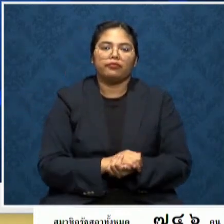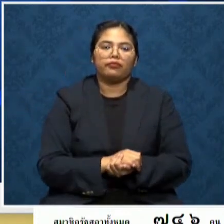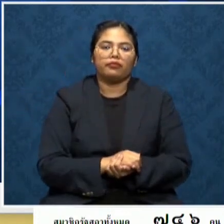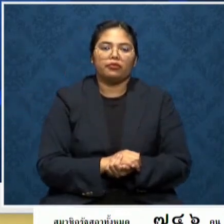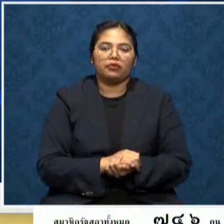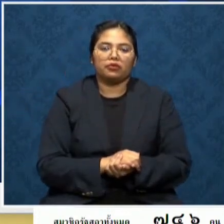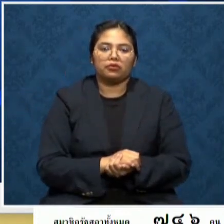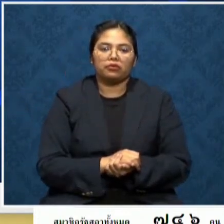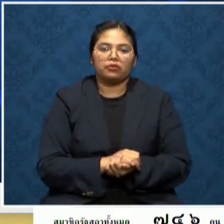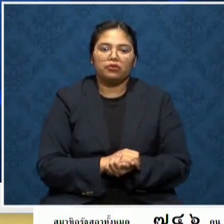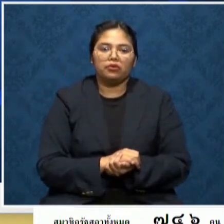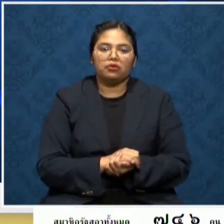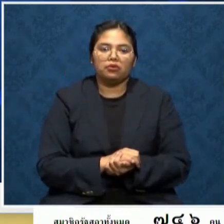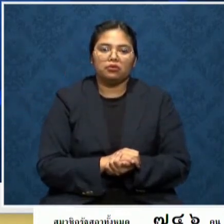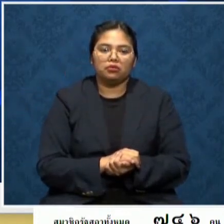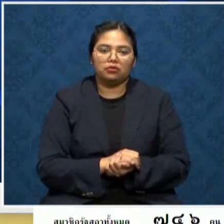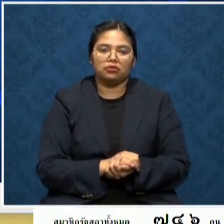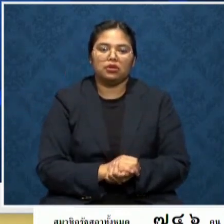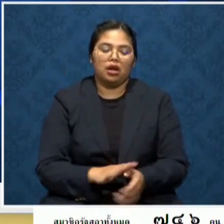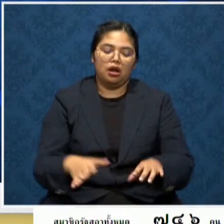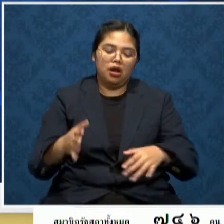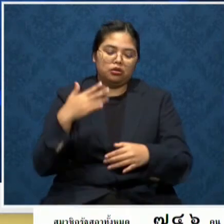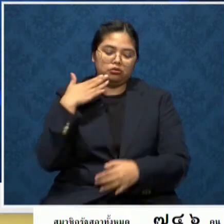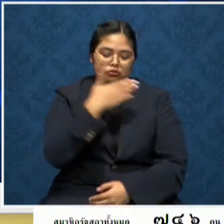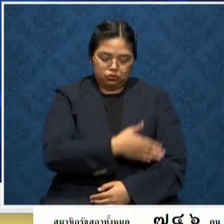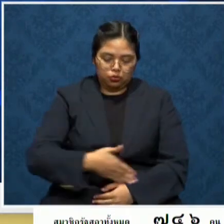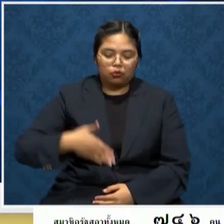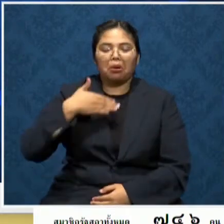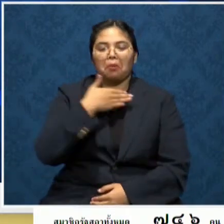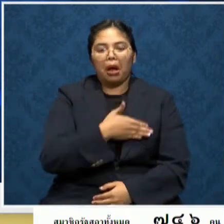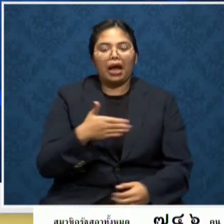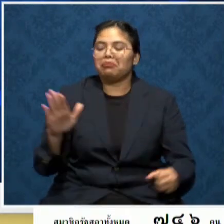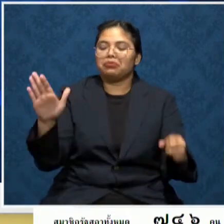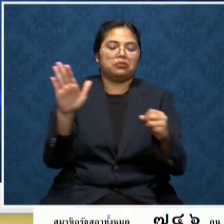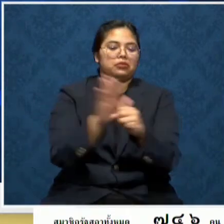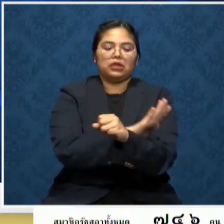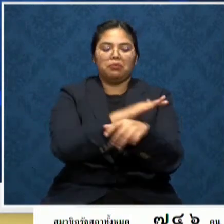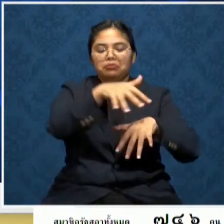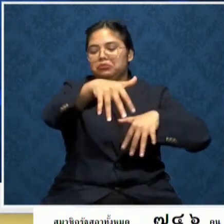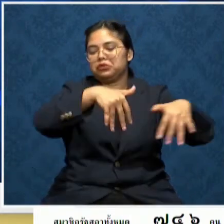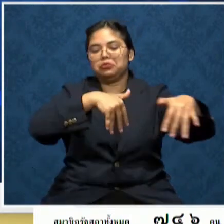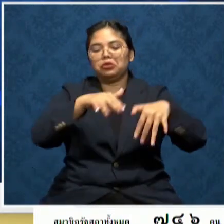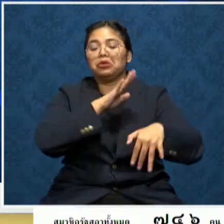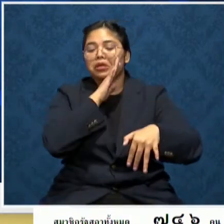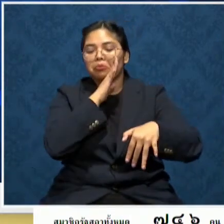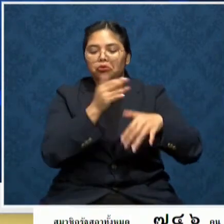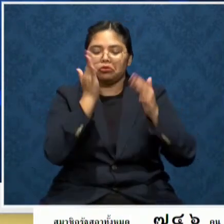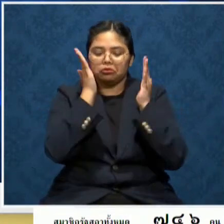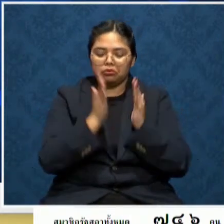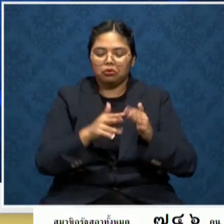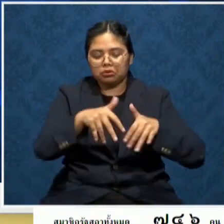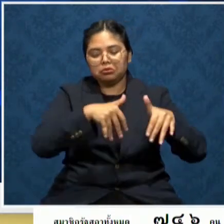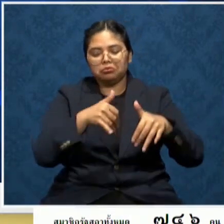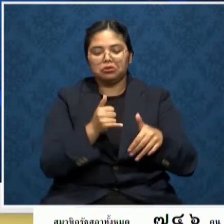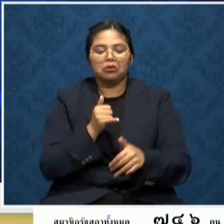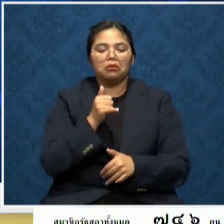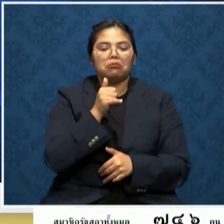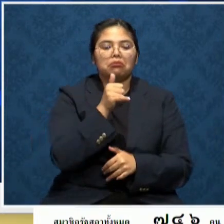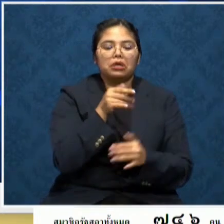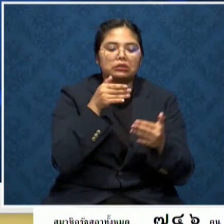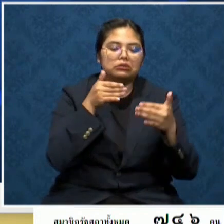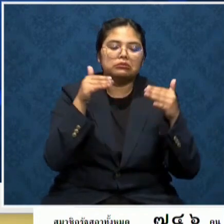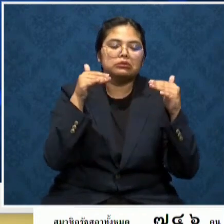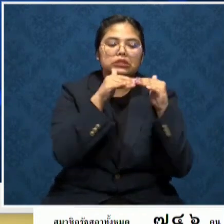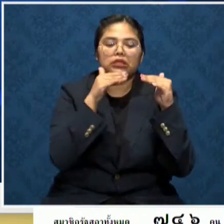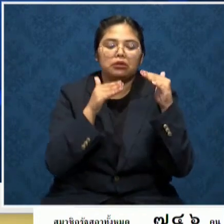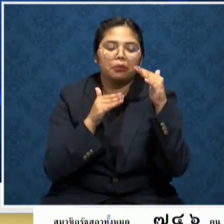ว่าหลัปกัสุขภาพท่วนหน้าคงเปิเพียงแ่ลมปากถ้ามีคนเข้าไปถงกรกษาถ้ามาทางครั นโย